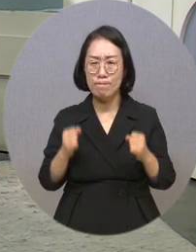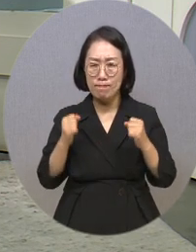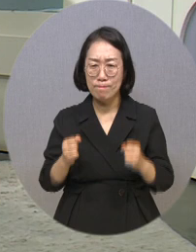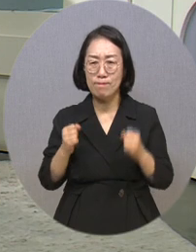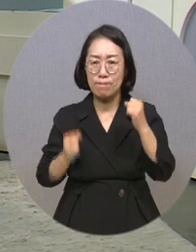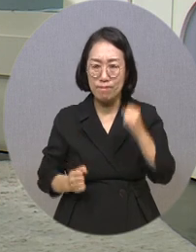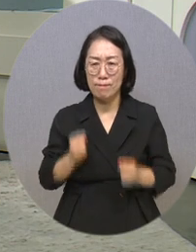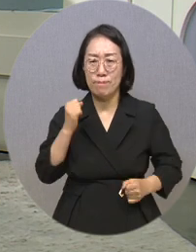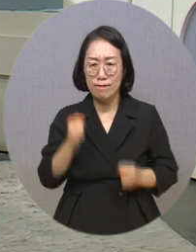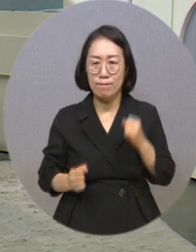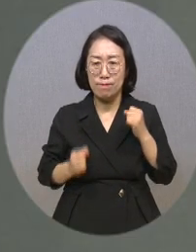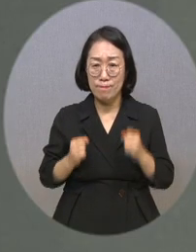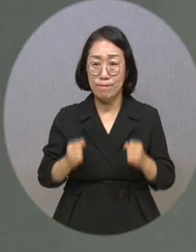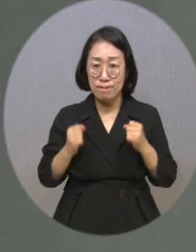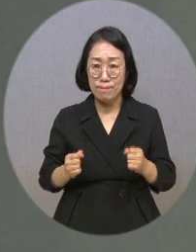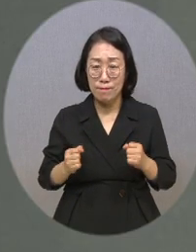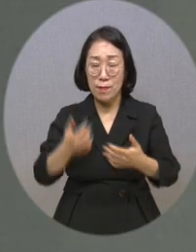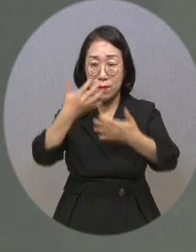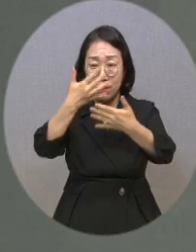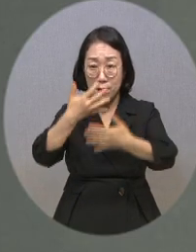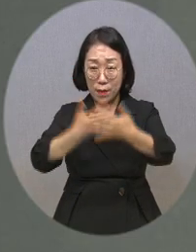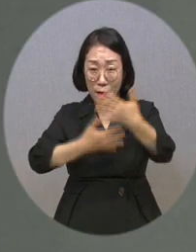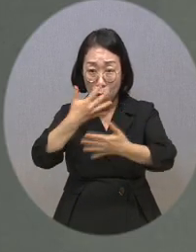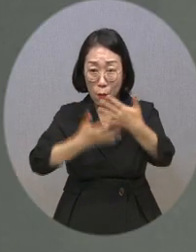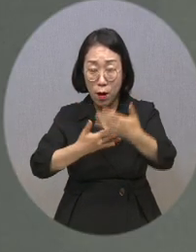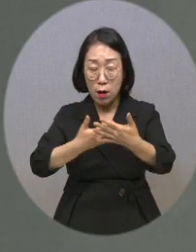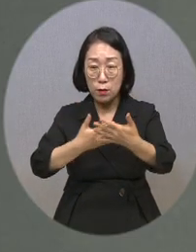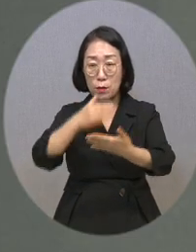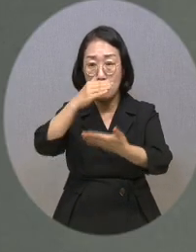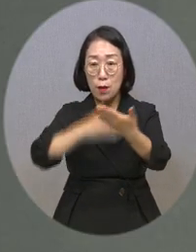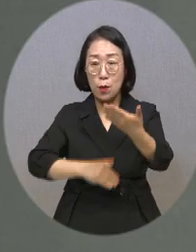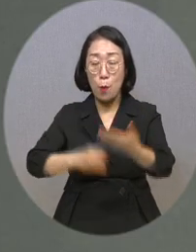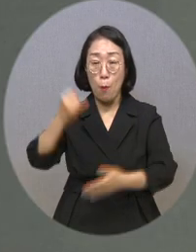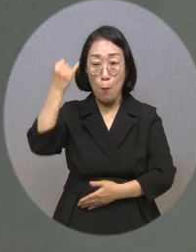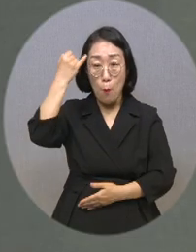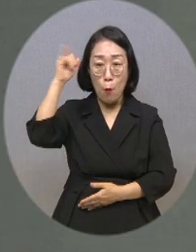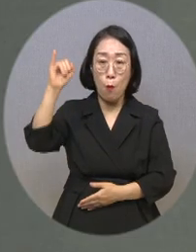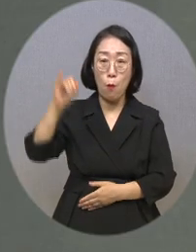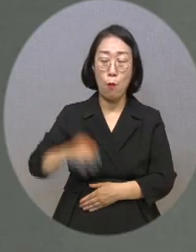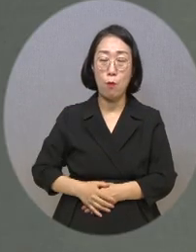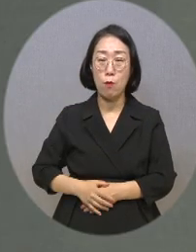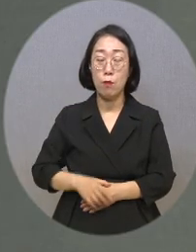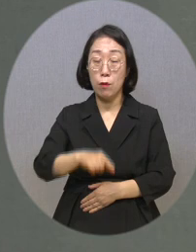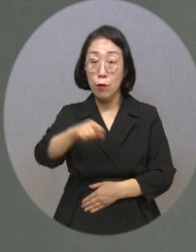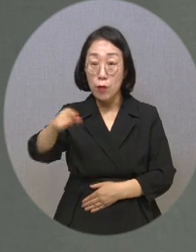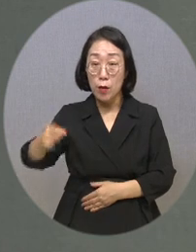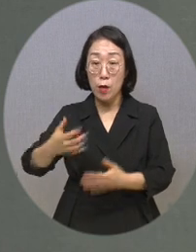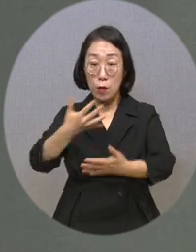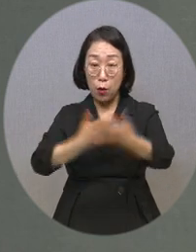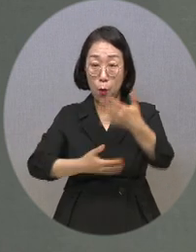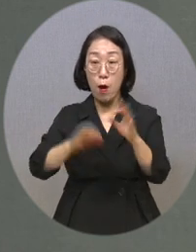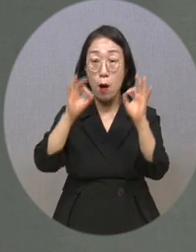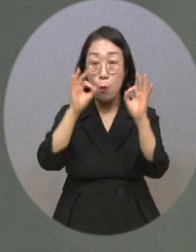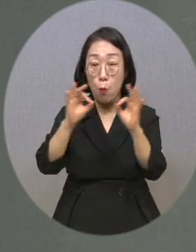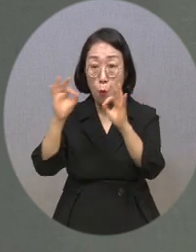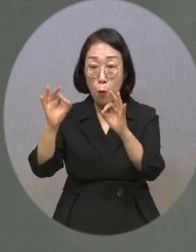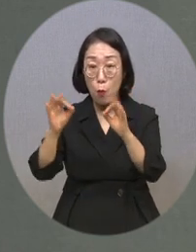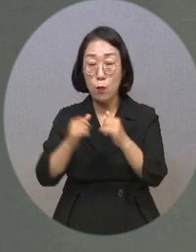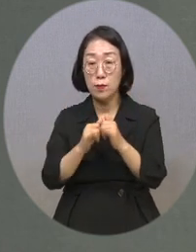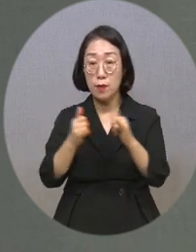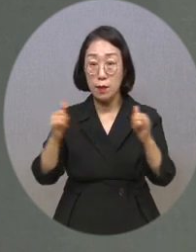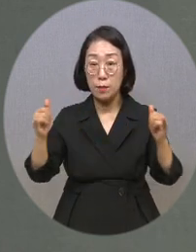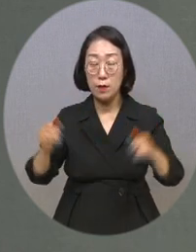자체도 기발한 발상이고 막 그렇습니다만 그 영화가 시중에 상영이 되고 나서